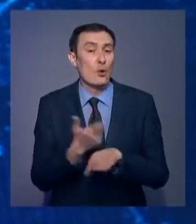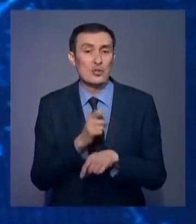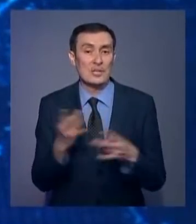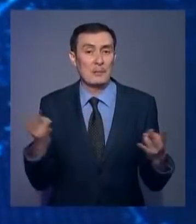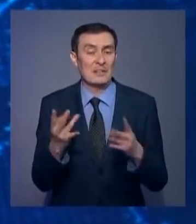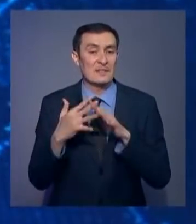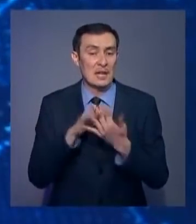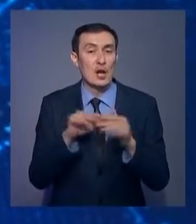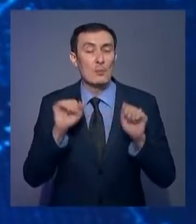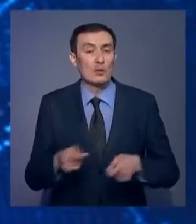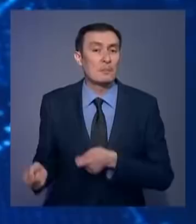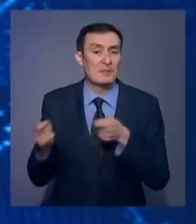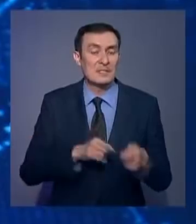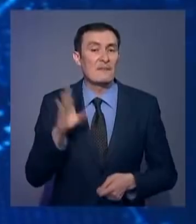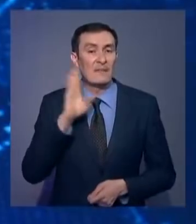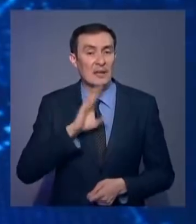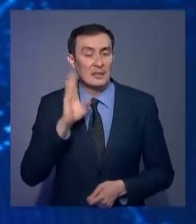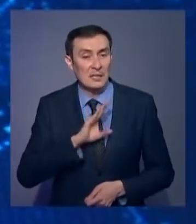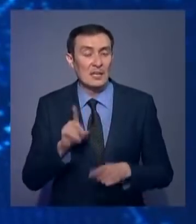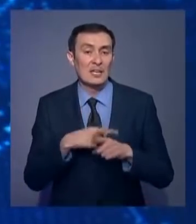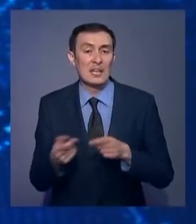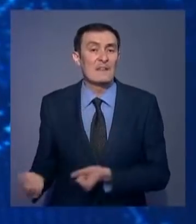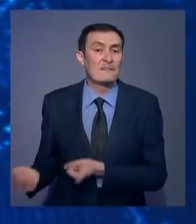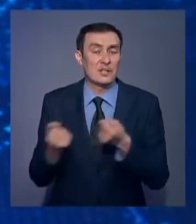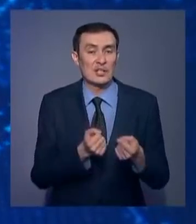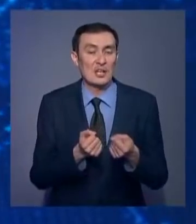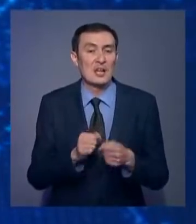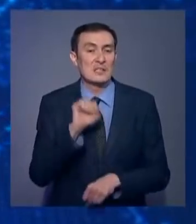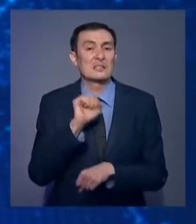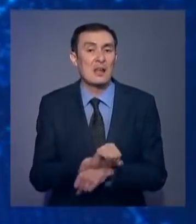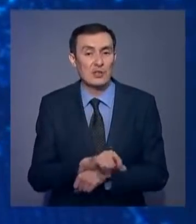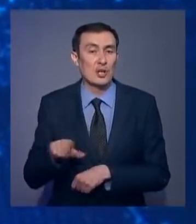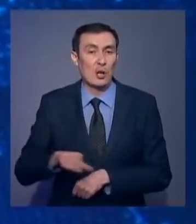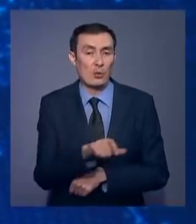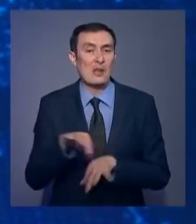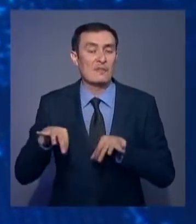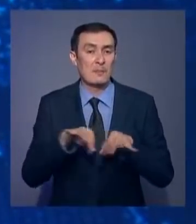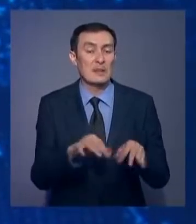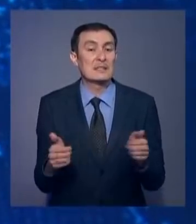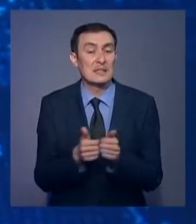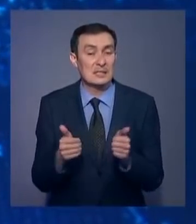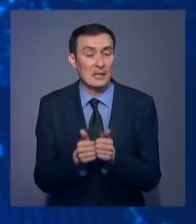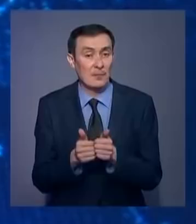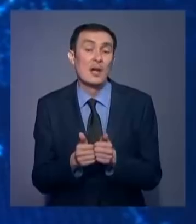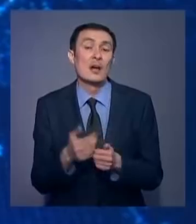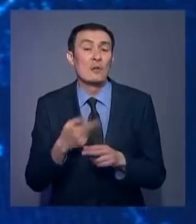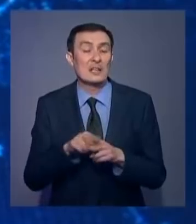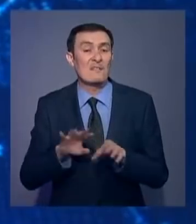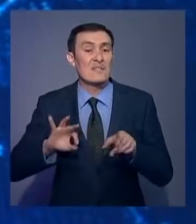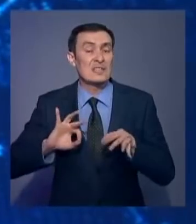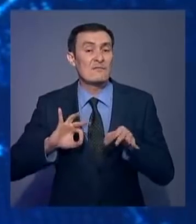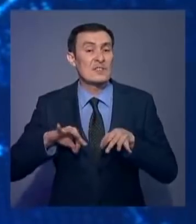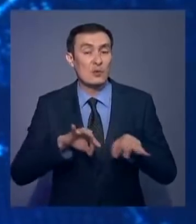незаменим. На нем можно привезти воды с родника или же вытащить застрявший на дороге автомобиль соседа. Впрочем, этот вездеход